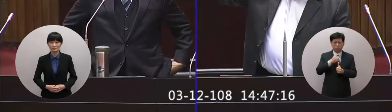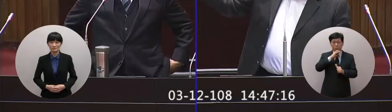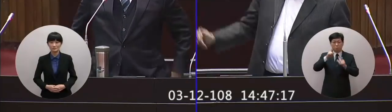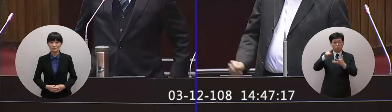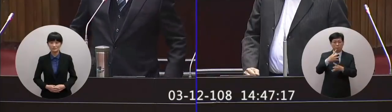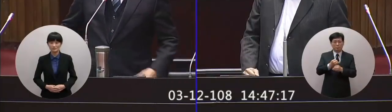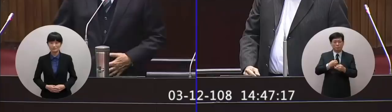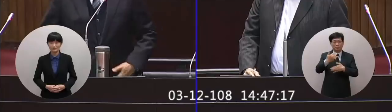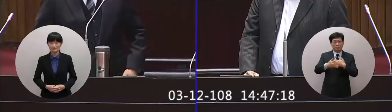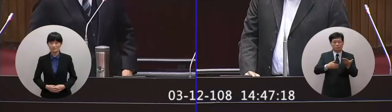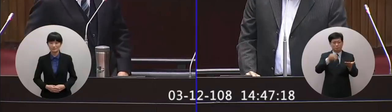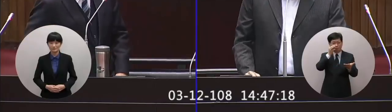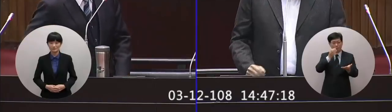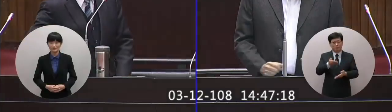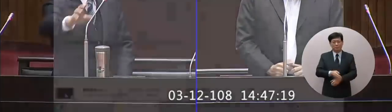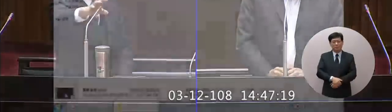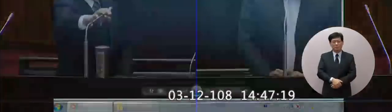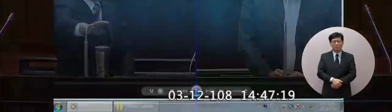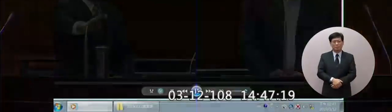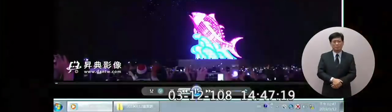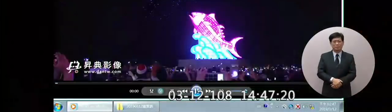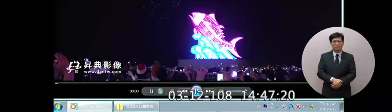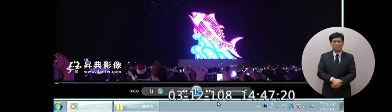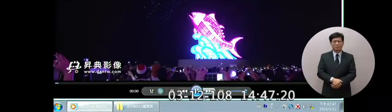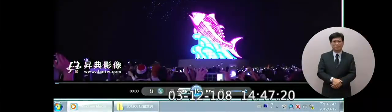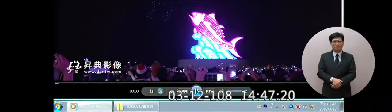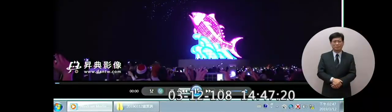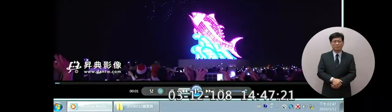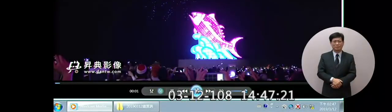灯会的影片，我先请你看一下。